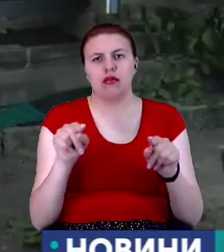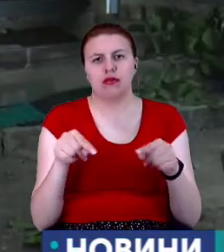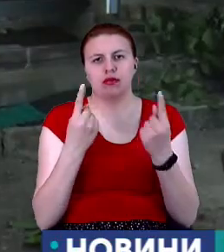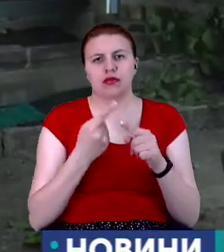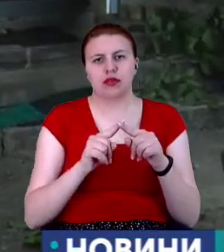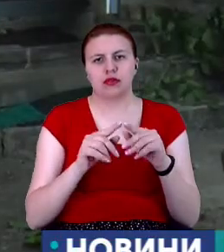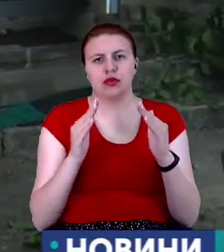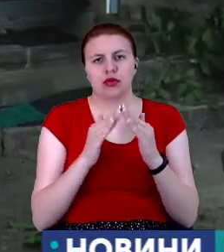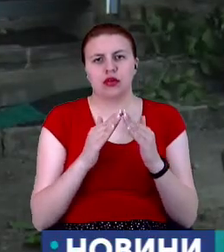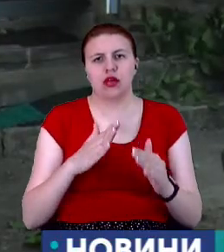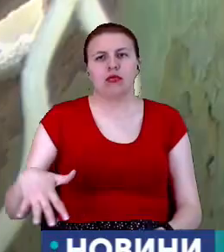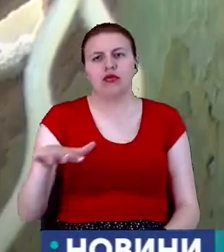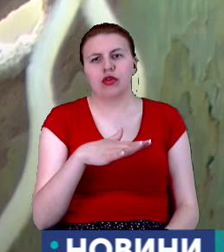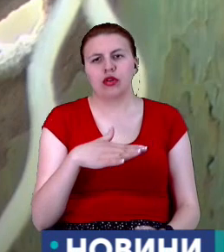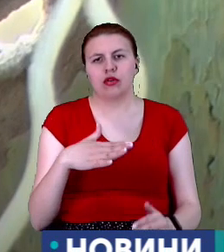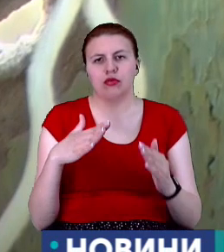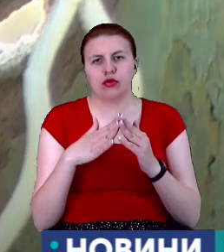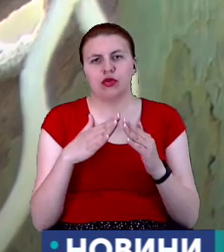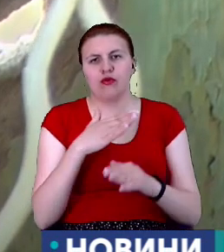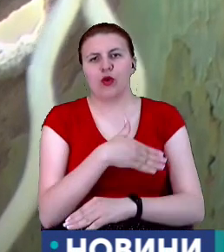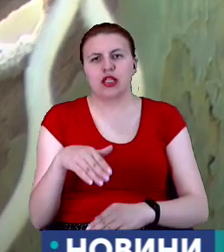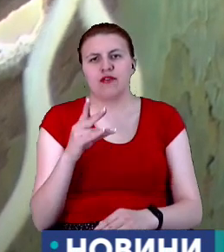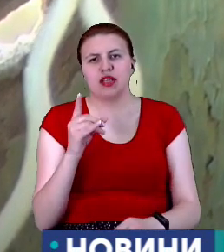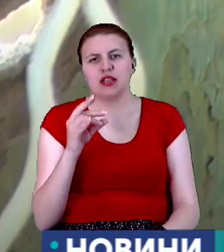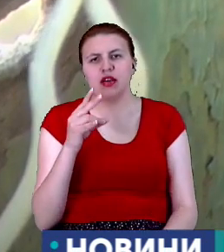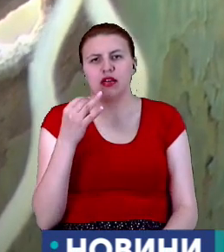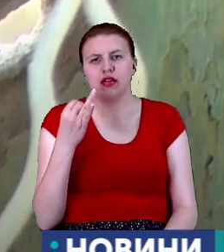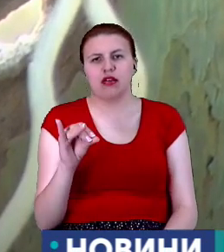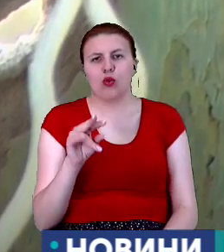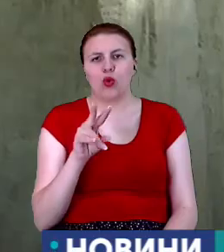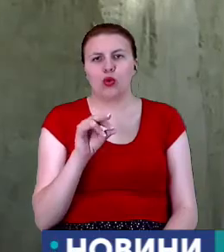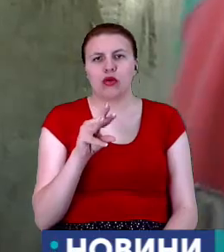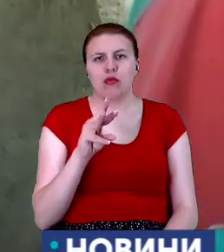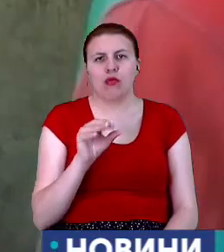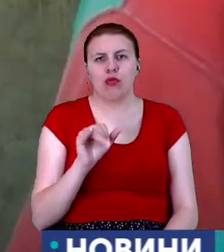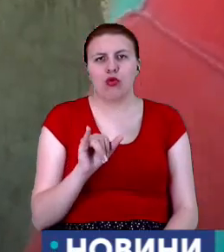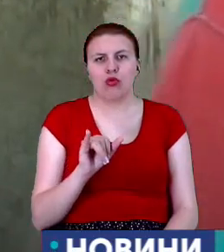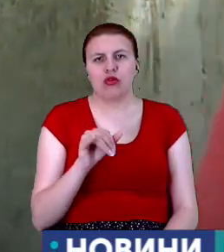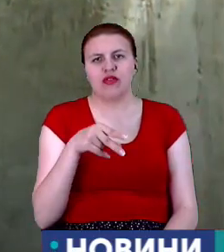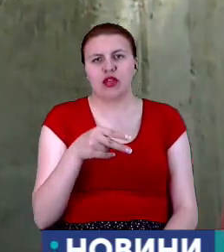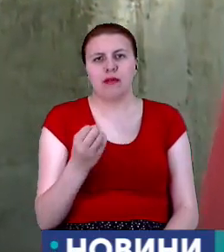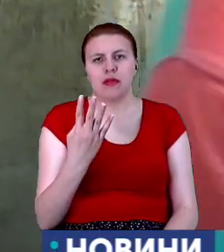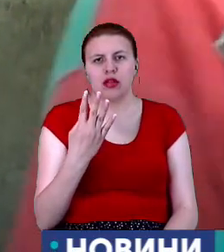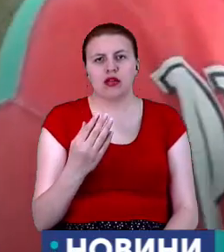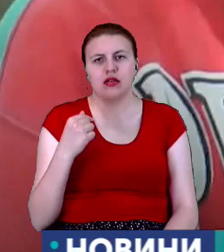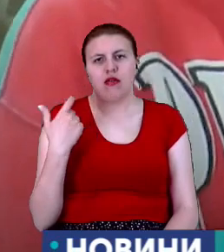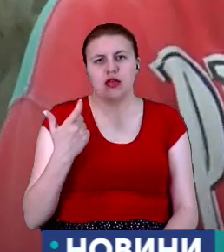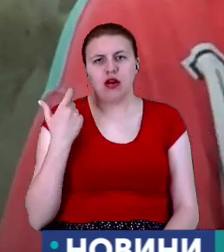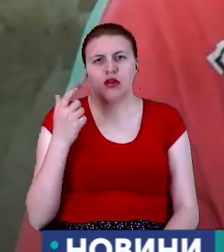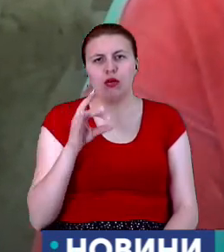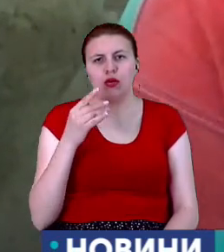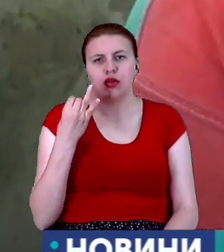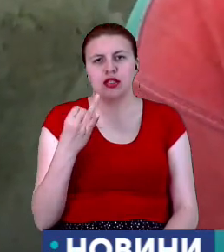подвір'я будинку на вулиці Весняні снаряд влучив у лютому 2015-го. Його власник Олексій Савочкин тоді